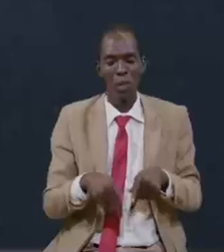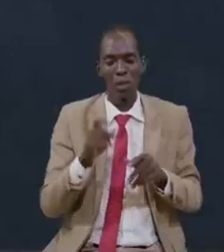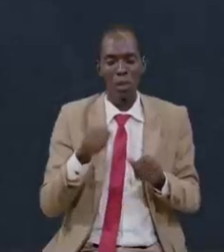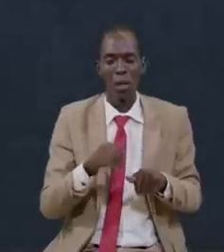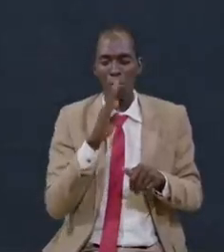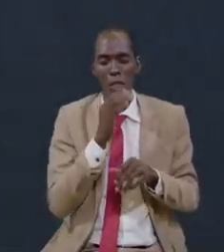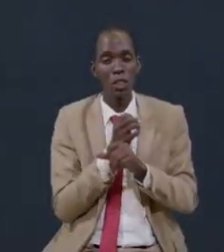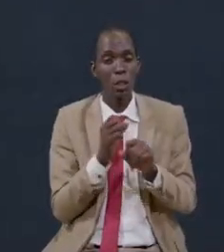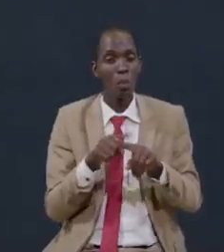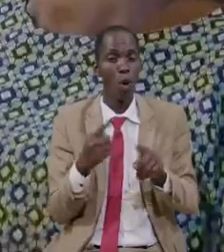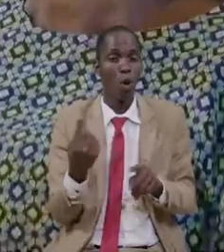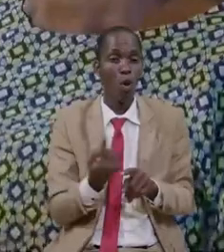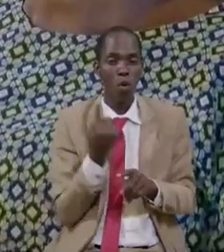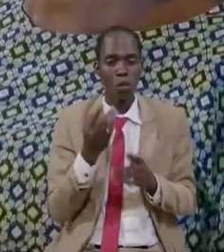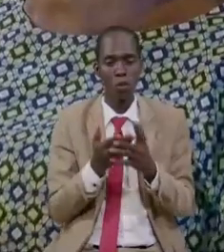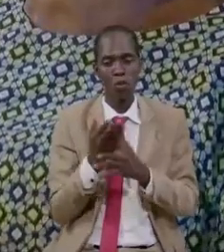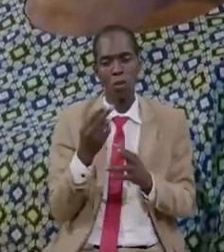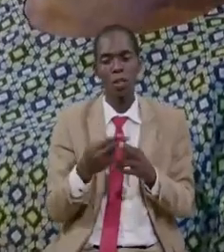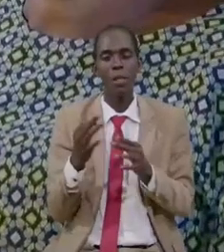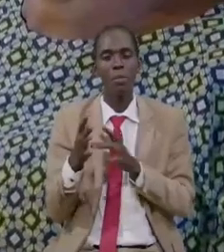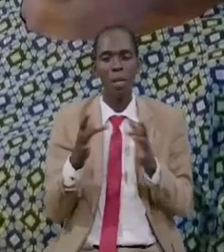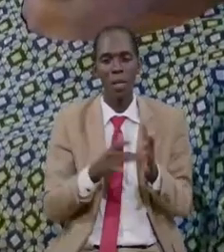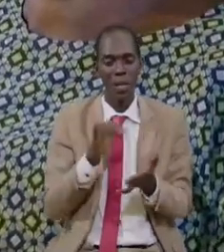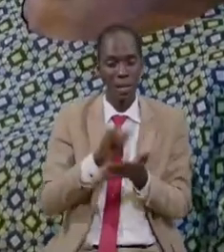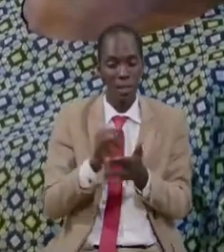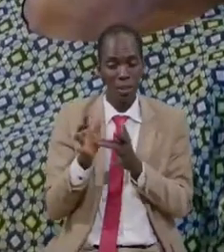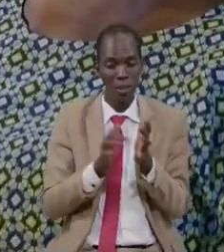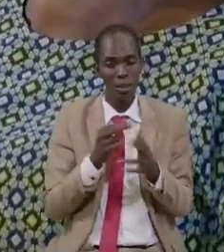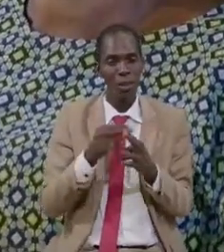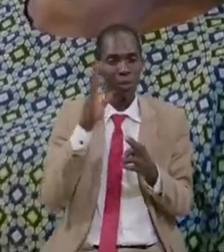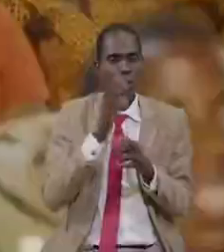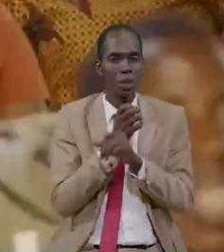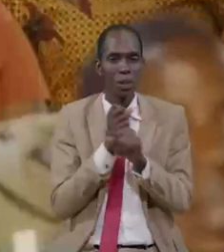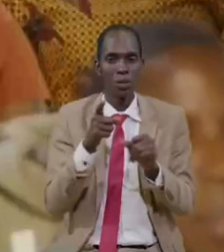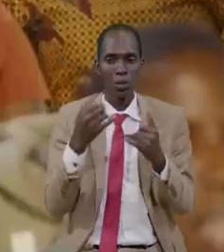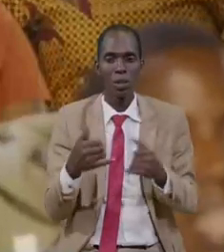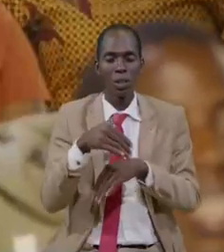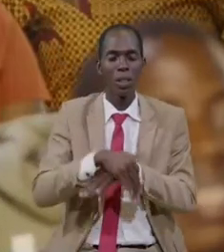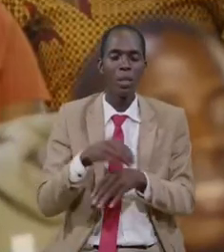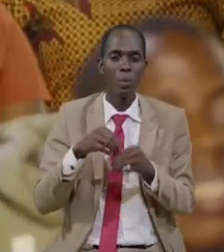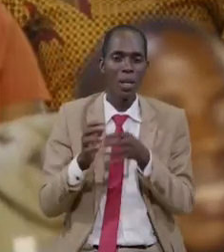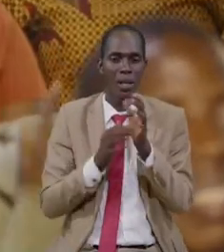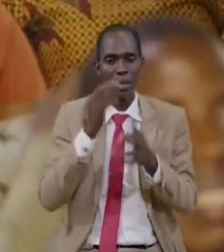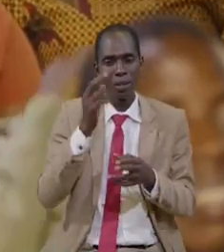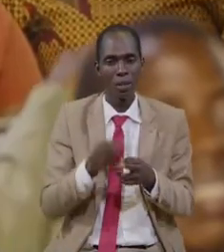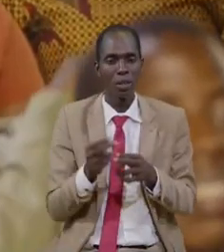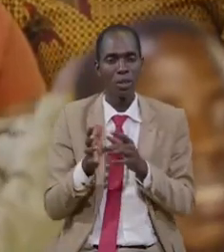à part le nom de Jésus-Christ. Il peut te sauver ce soir. Il peut te délivrer ce